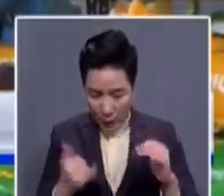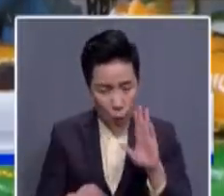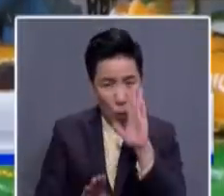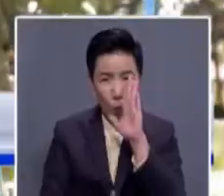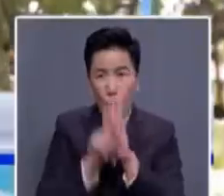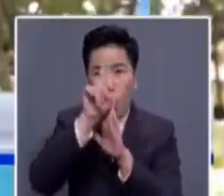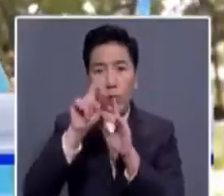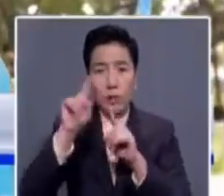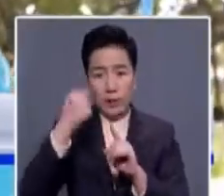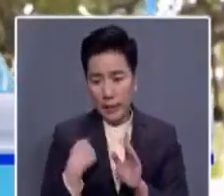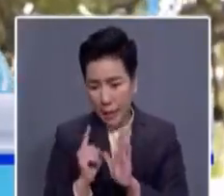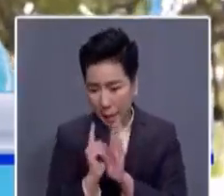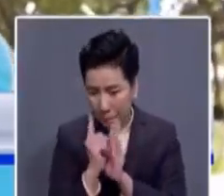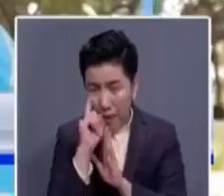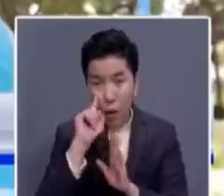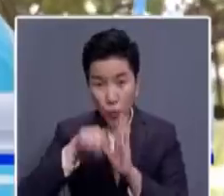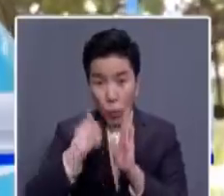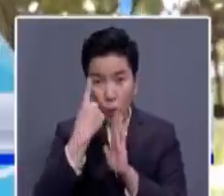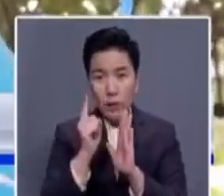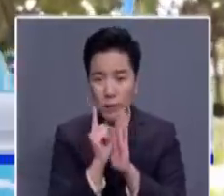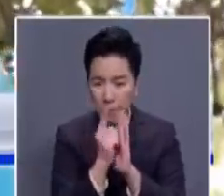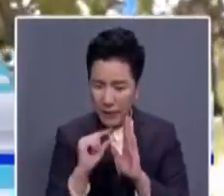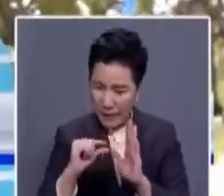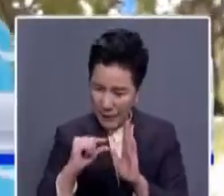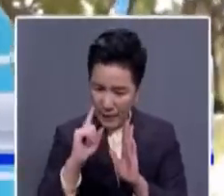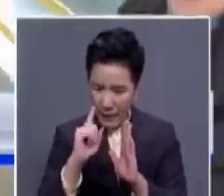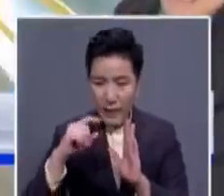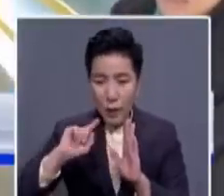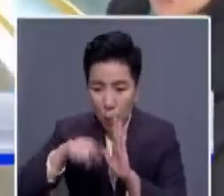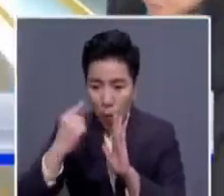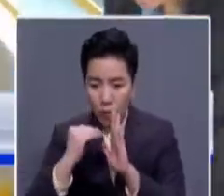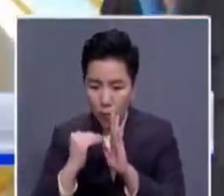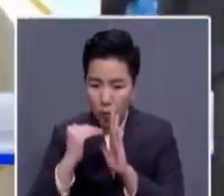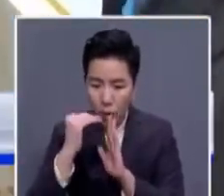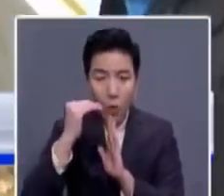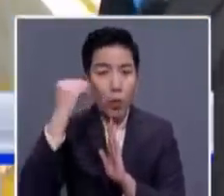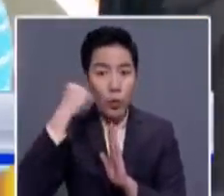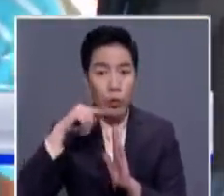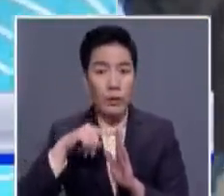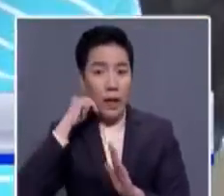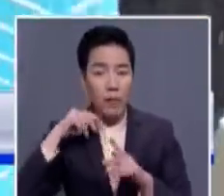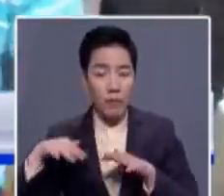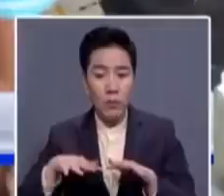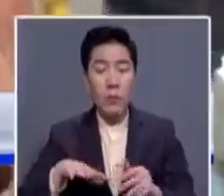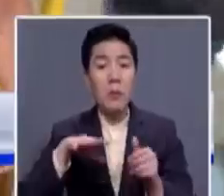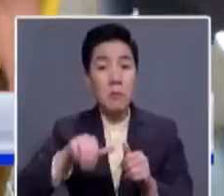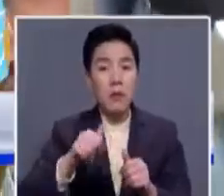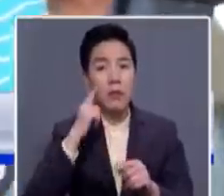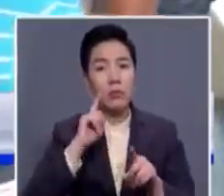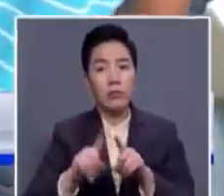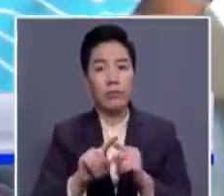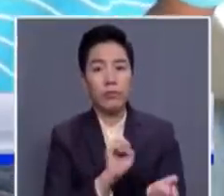น้ำฉี่ยังสูงขึ้นชั่วโมงละ 1-2 เซนติเมตรแม้จะมีการเสริมผนังกั้นน้ำด้วยบิ๊กแบ็กนะคะแต่น้ำก็ไหลเข้าตัวเมืองในที่ลุ่มต่